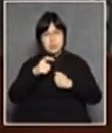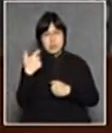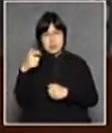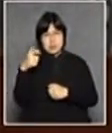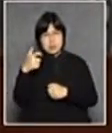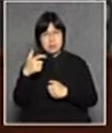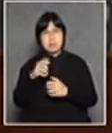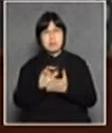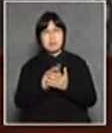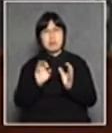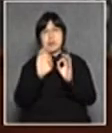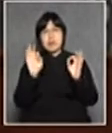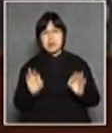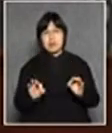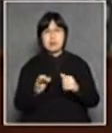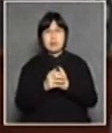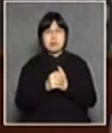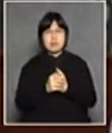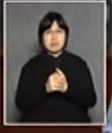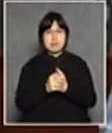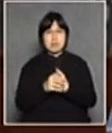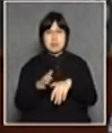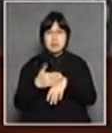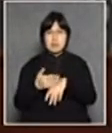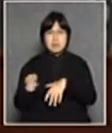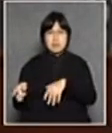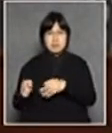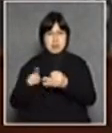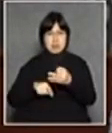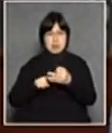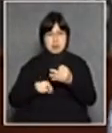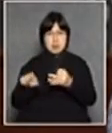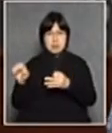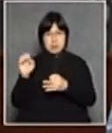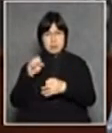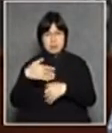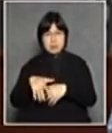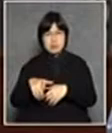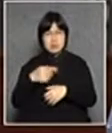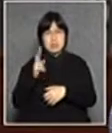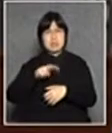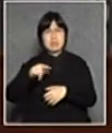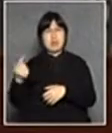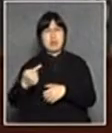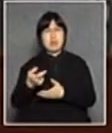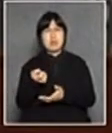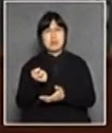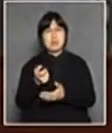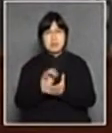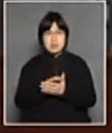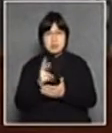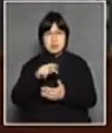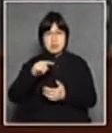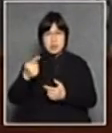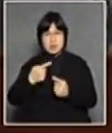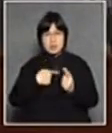全不是一個問題。況且剛才葉劉淑儀議員都講過，只是區區2000萬，2000萬裏面講，當然對我哋小